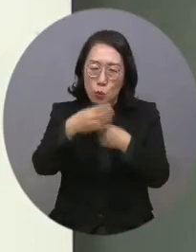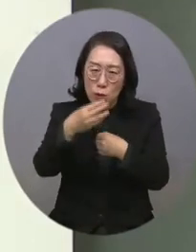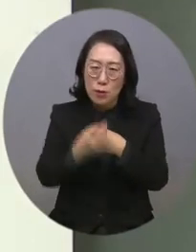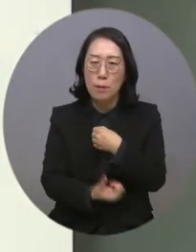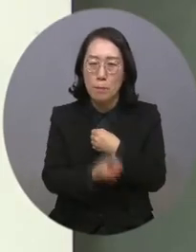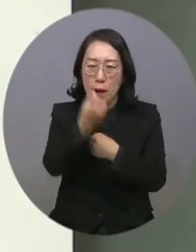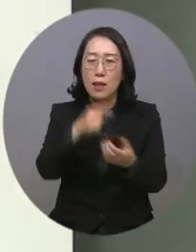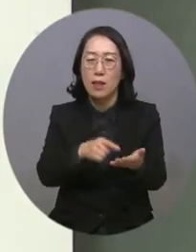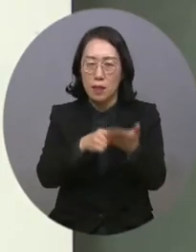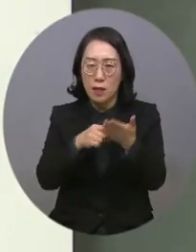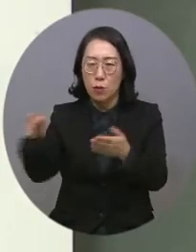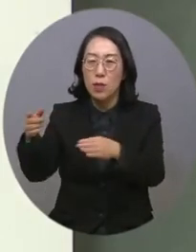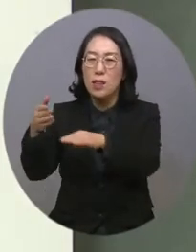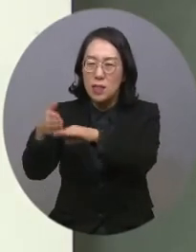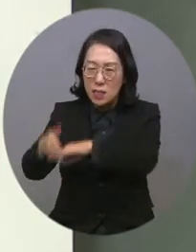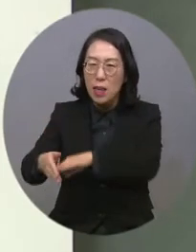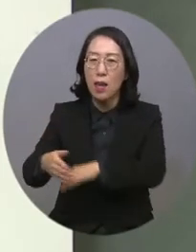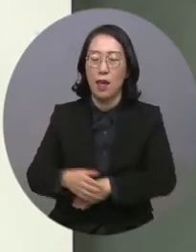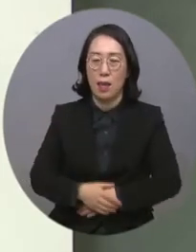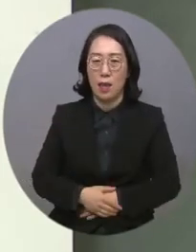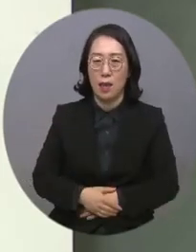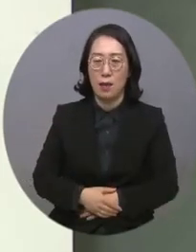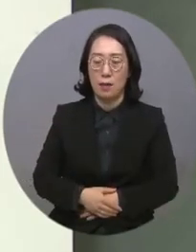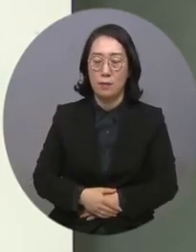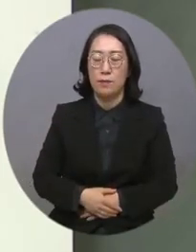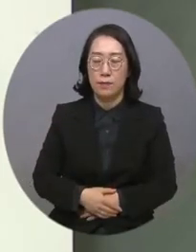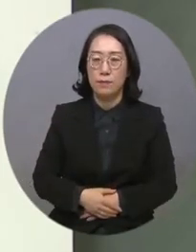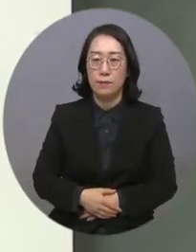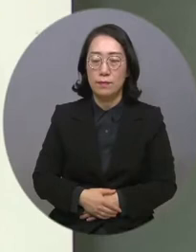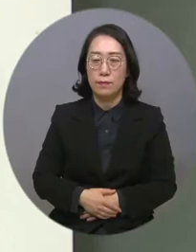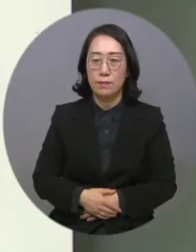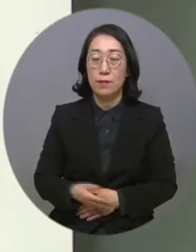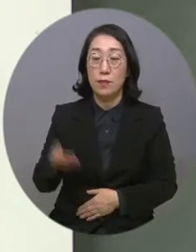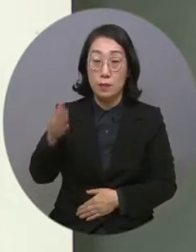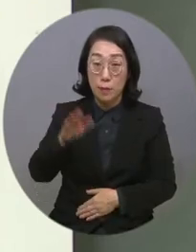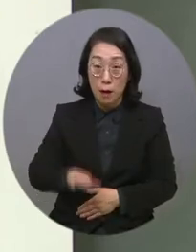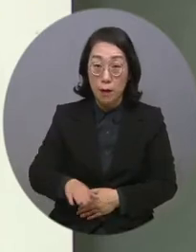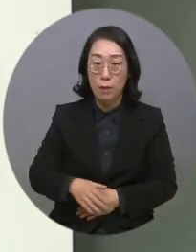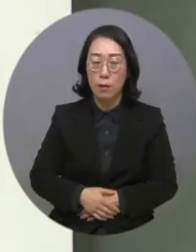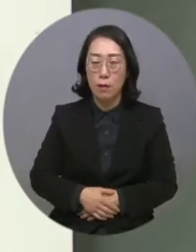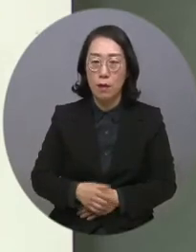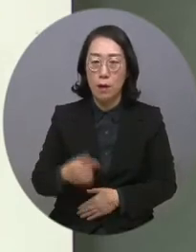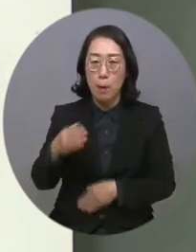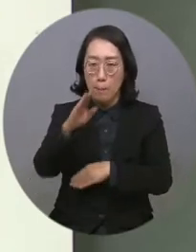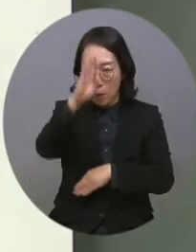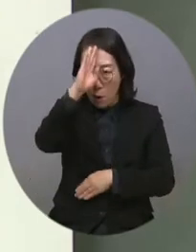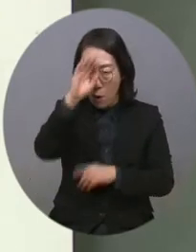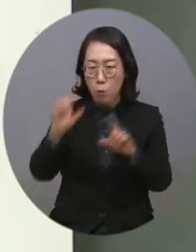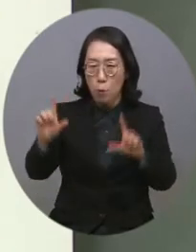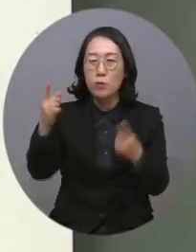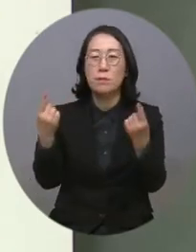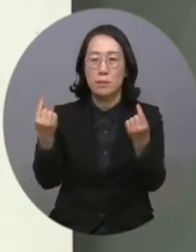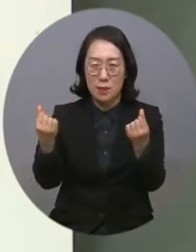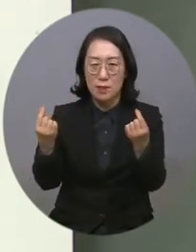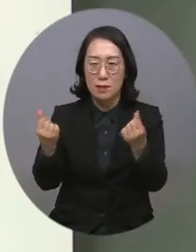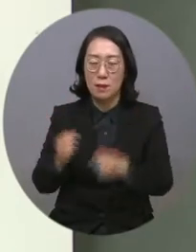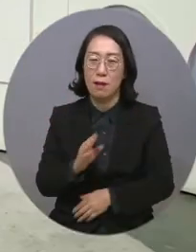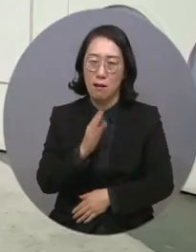거고 천천히 나타난 거고 홉킨스는 좀 늦게 나온 거고 늦게 나타나서 예, 그렇지만 부류는 비슷하다. 비슷하죠. 예. 아,